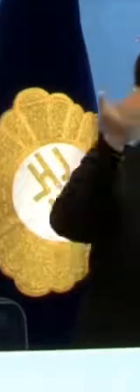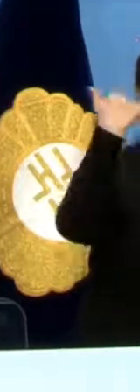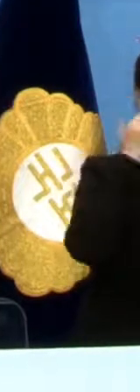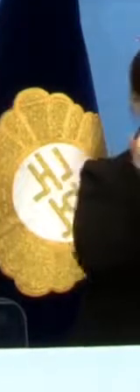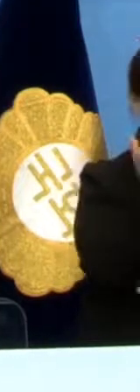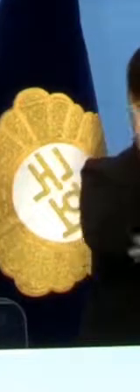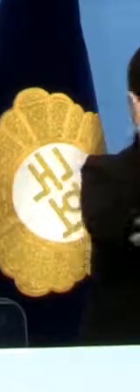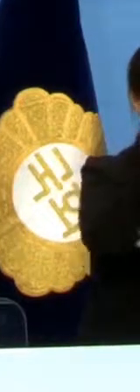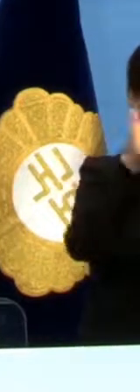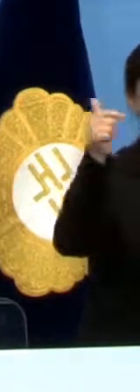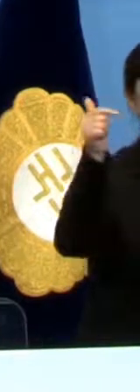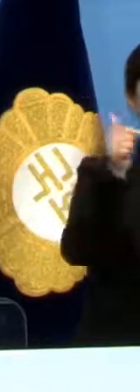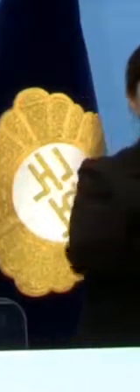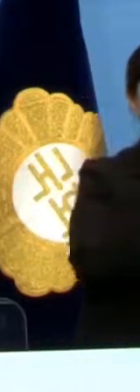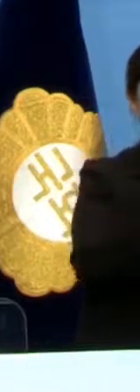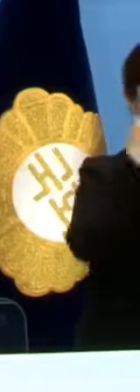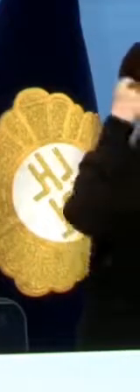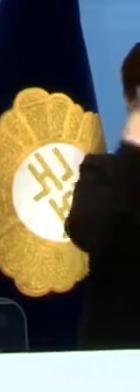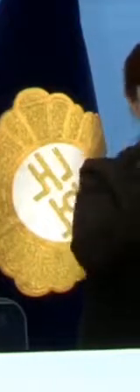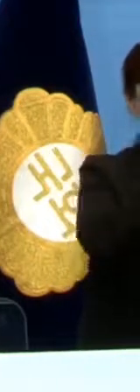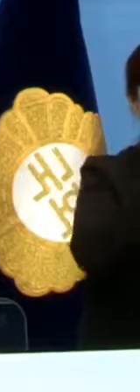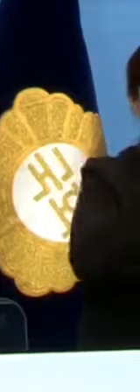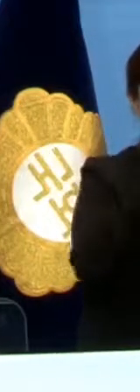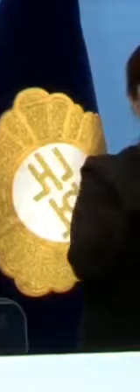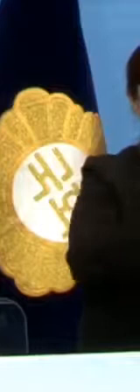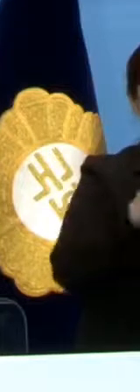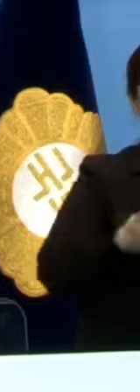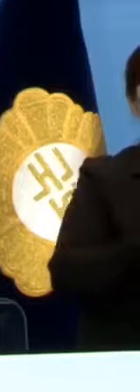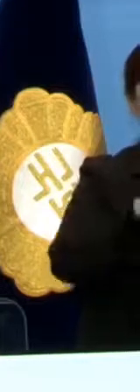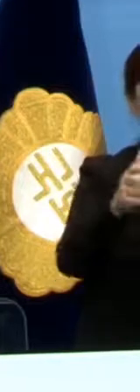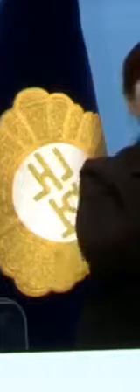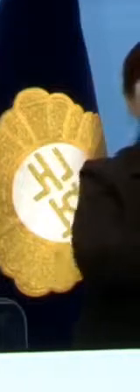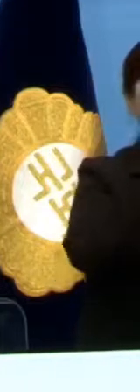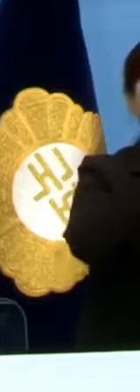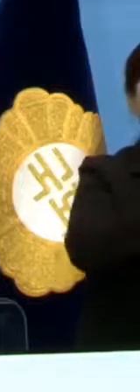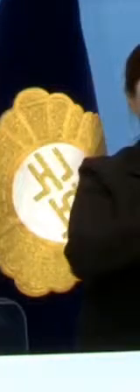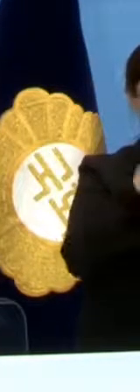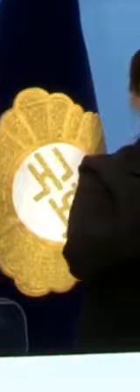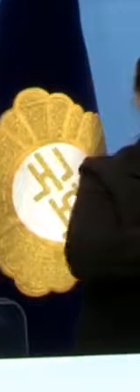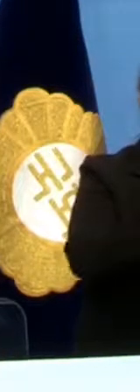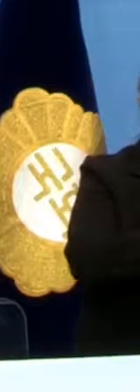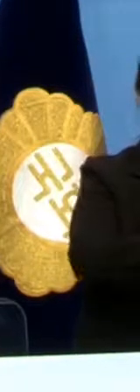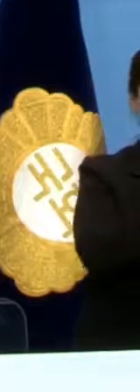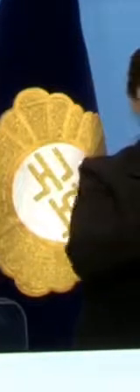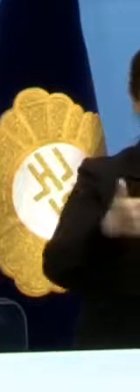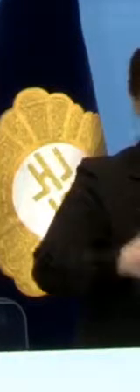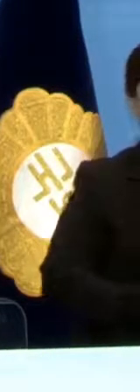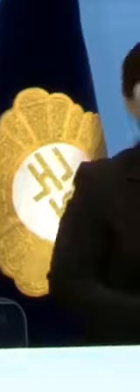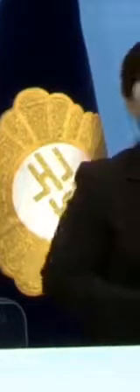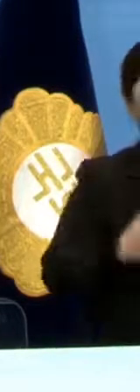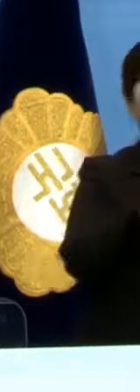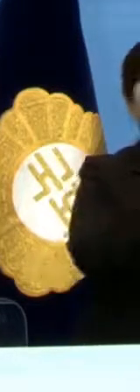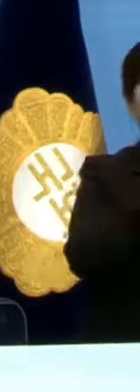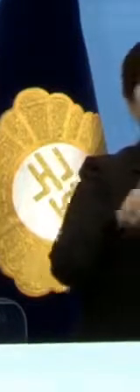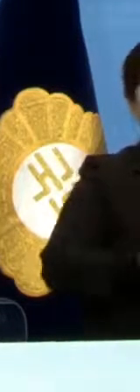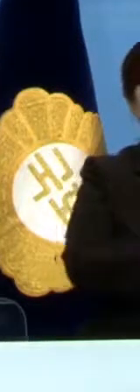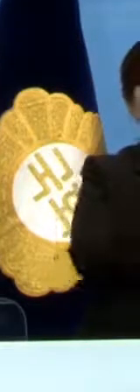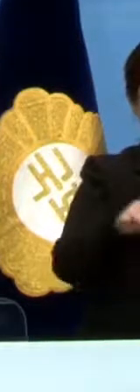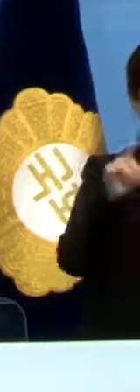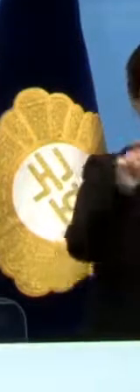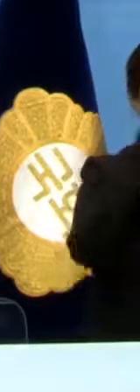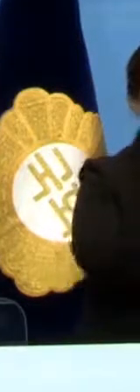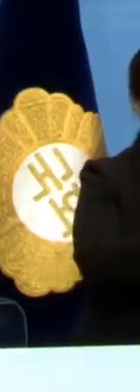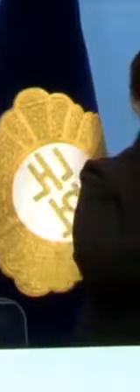많이 잃어버린 것 같아서 부산 출신 국회의원으로서 정말 아쉬움을 금할 수 없습니다. 그래서 저희가